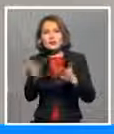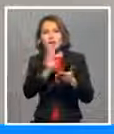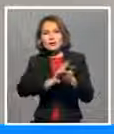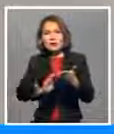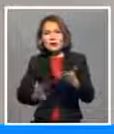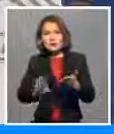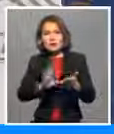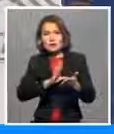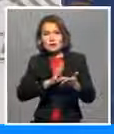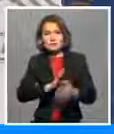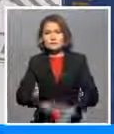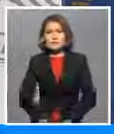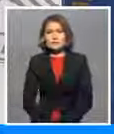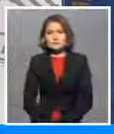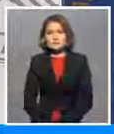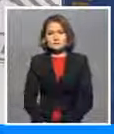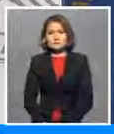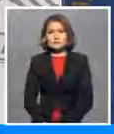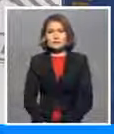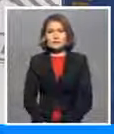соның мақсатты жалғасы іспеттес, дейді автор.